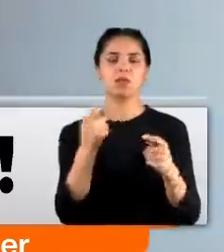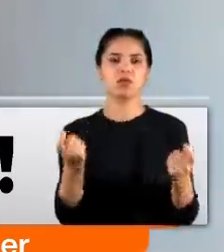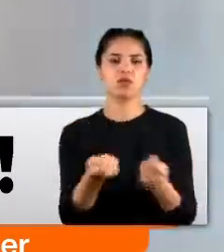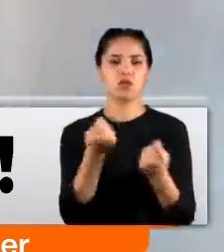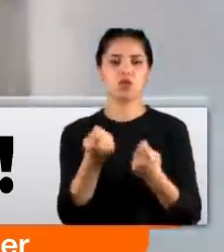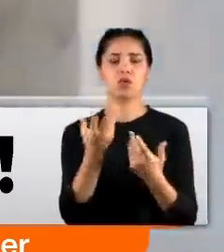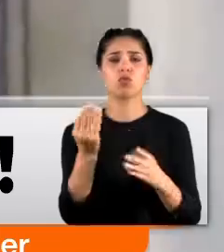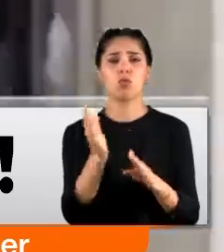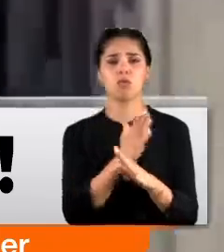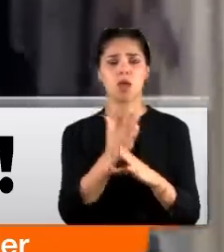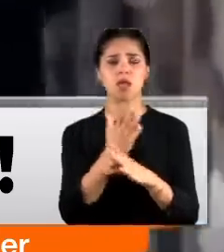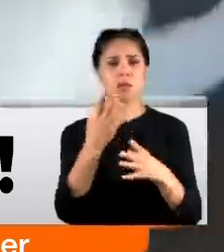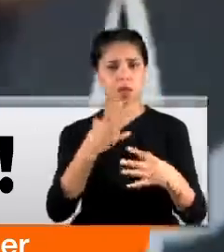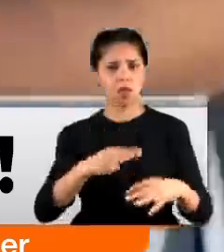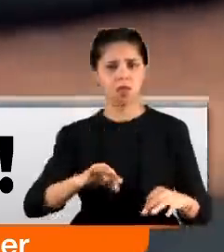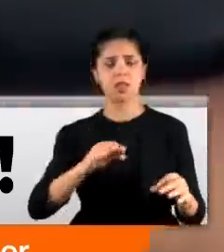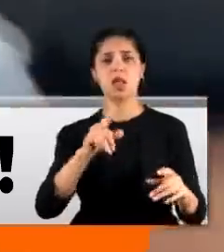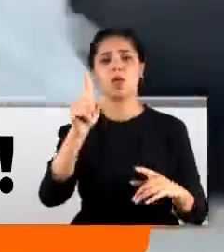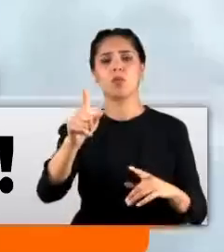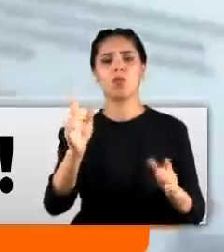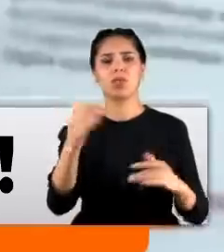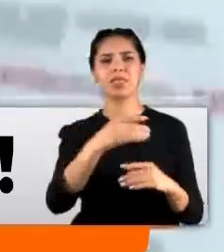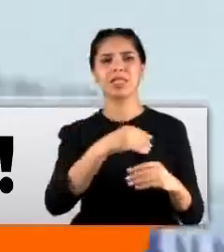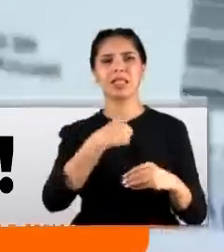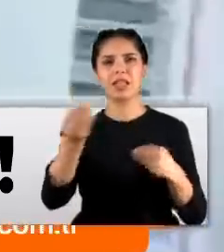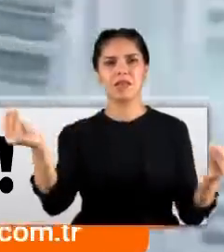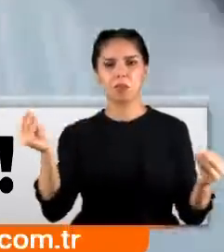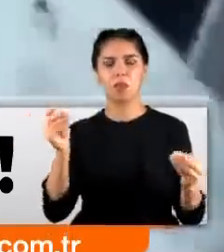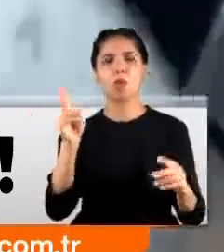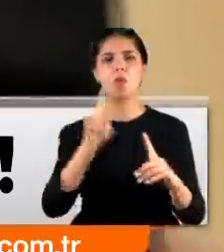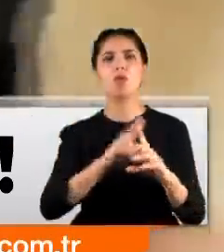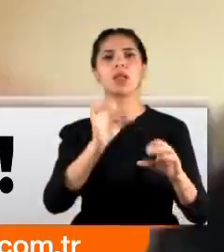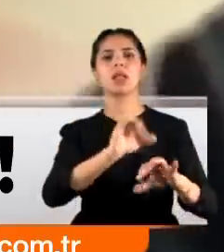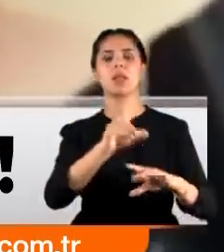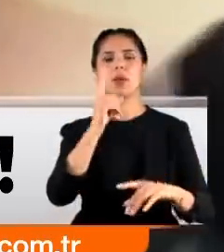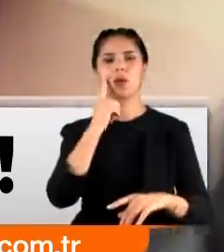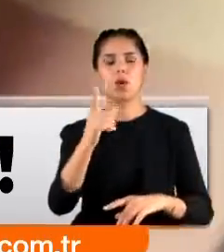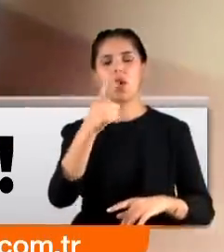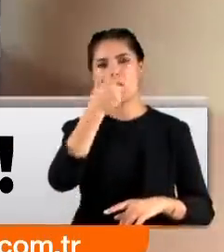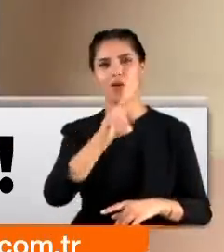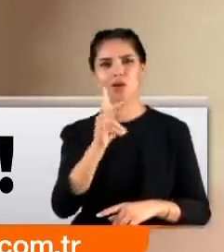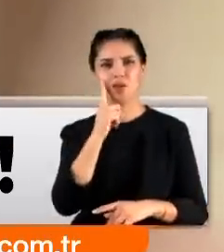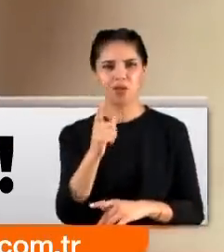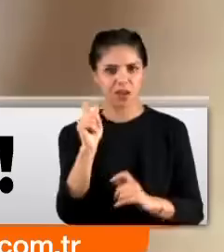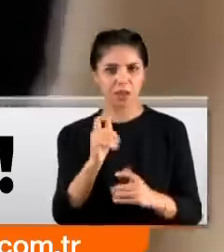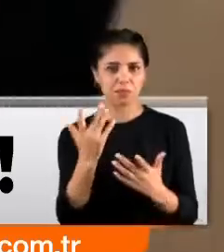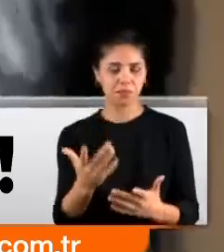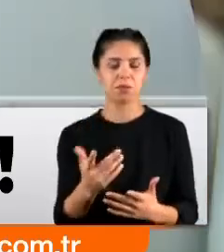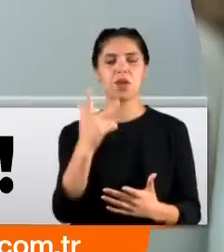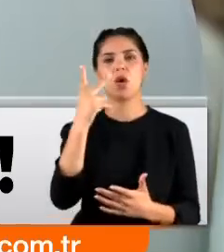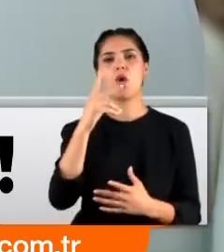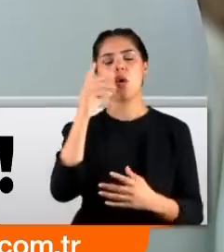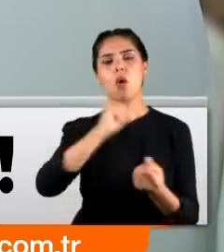Yüz binlerce ürün de hazırdı. Sevkiyatı polise yakalanmamak için akıllarınca köy yollarından yaptılar. Ama operasyonla iki